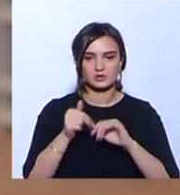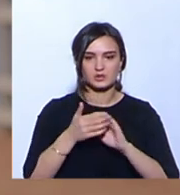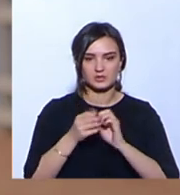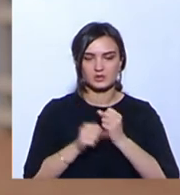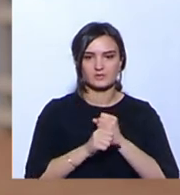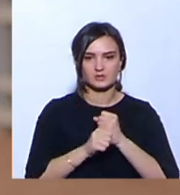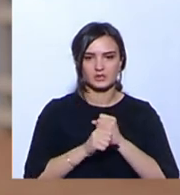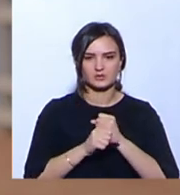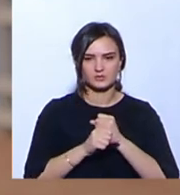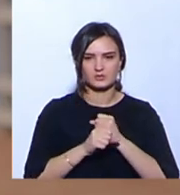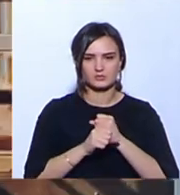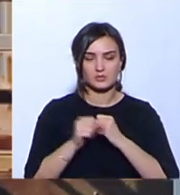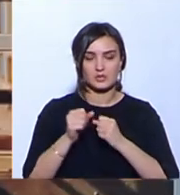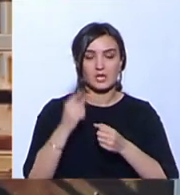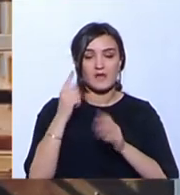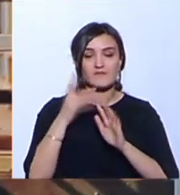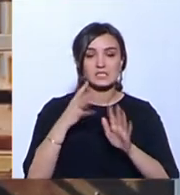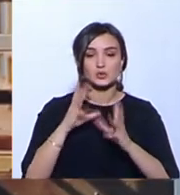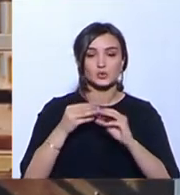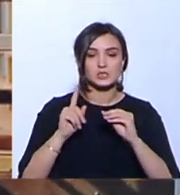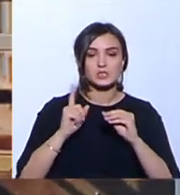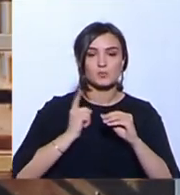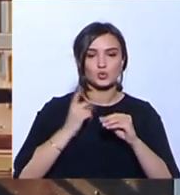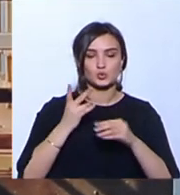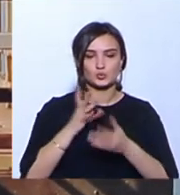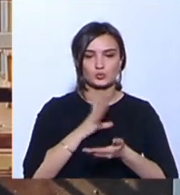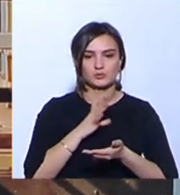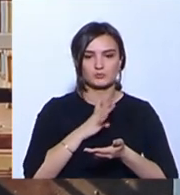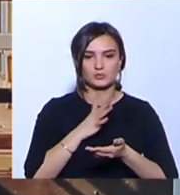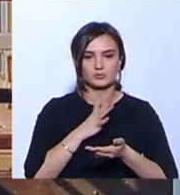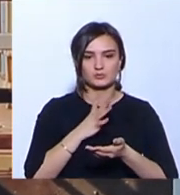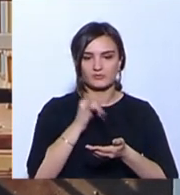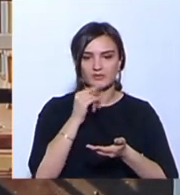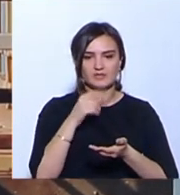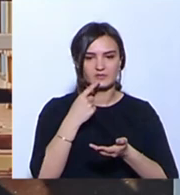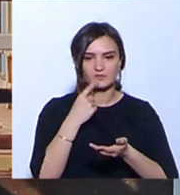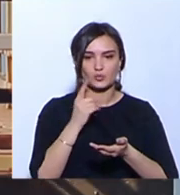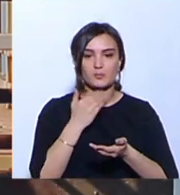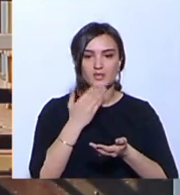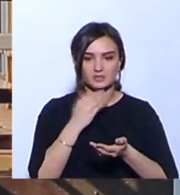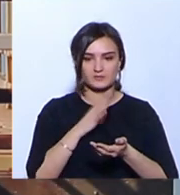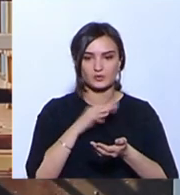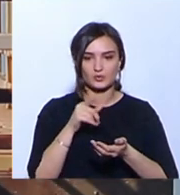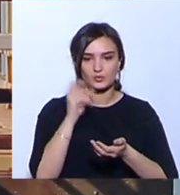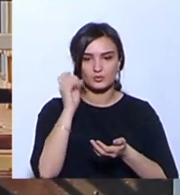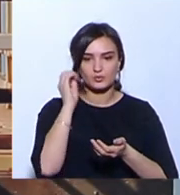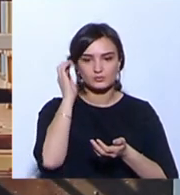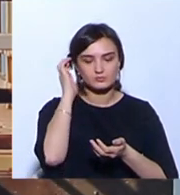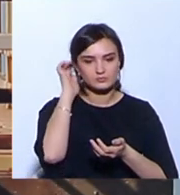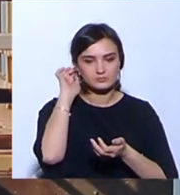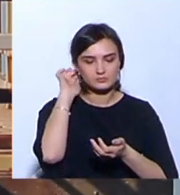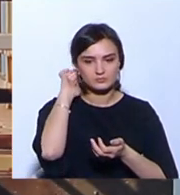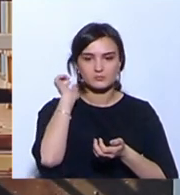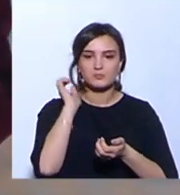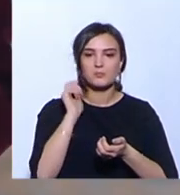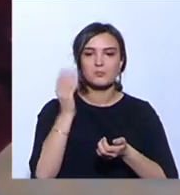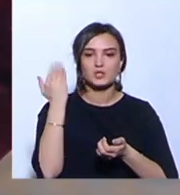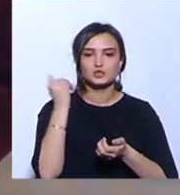თუ რისი მოლოდინი უნდა მქონოდა საერთოდ. ვერ ვიტყვი, რომ ეს მარტივი იყო, მარტივი მოსასმენი იყო. მაშინ ჯერ